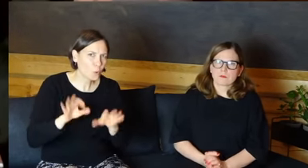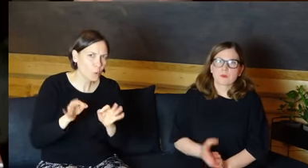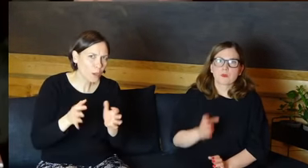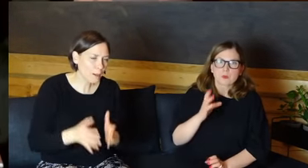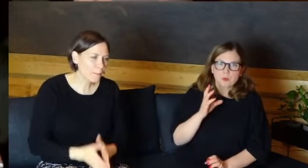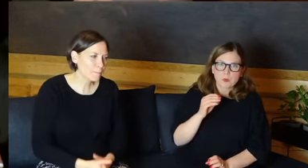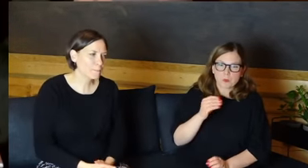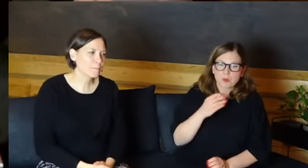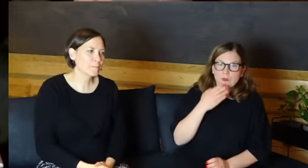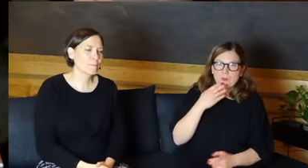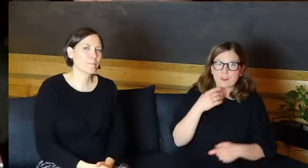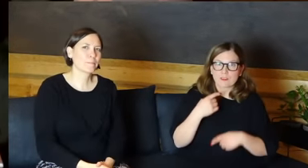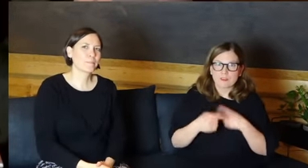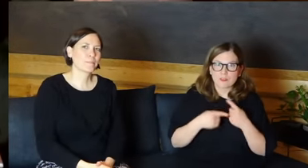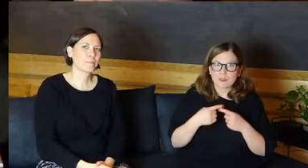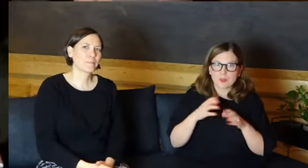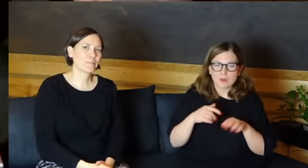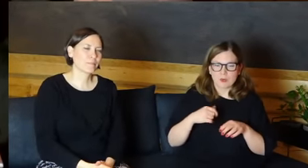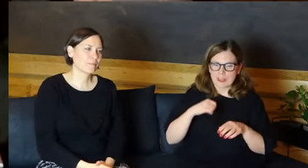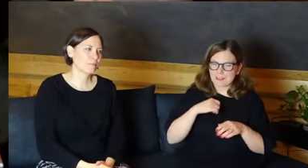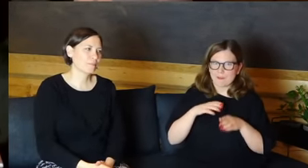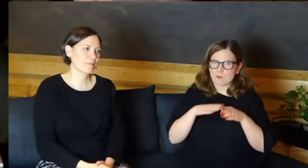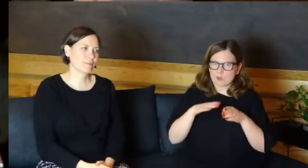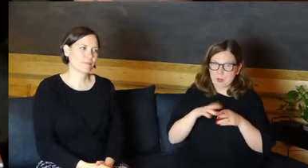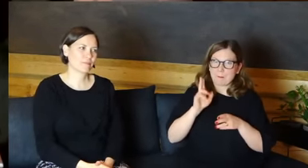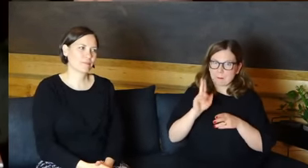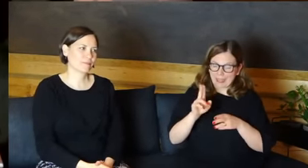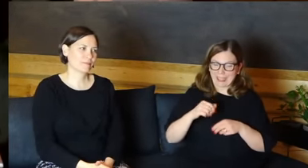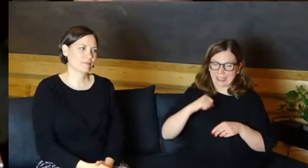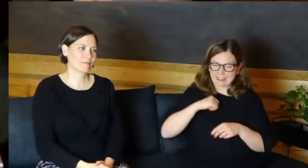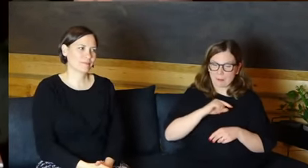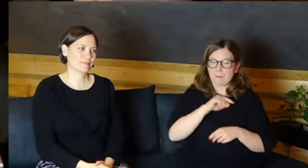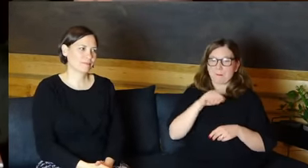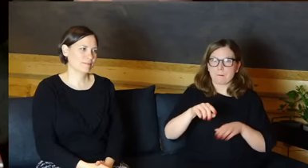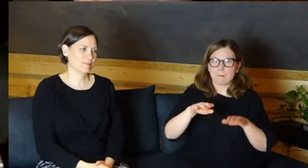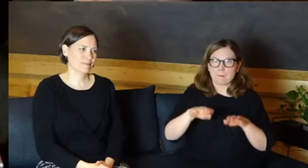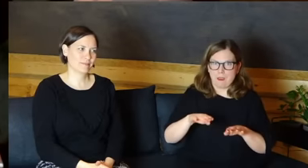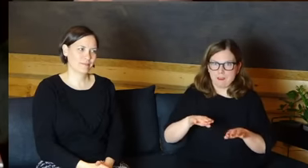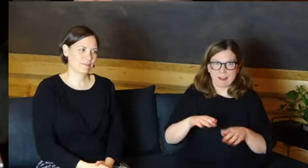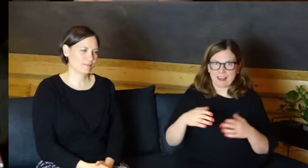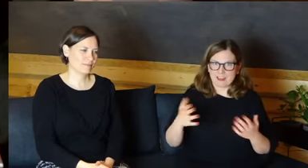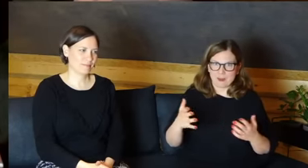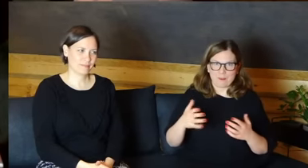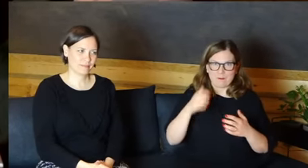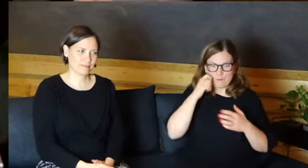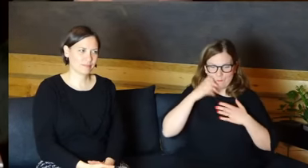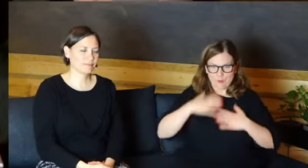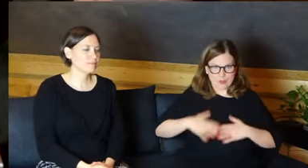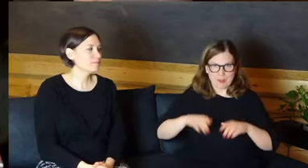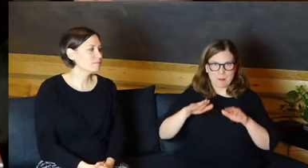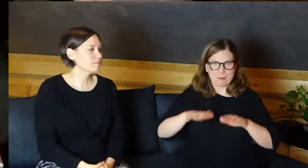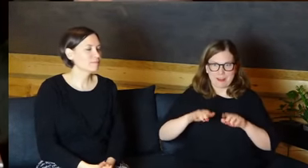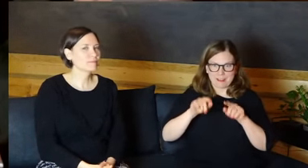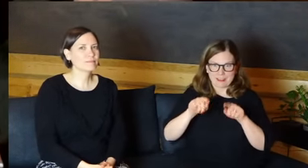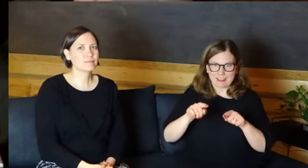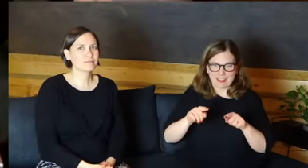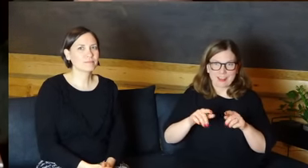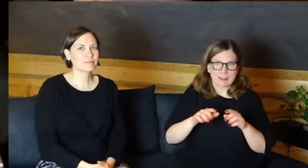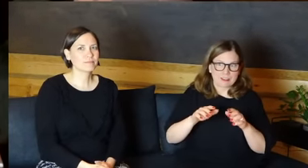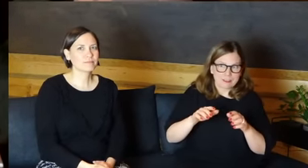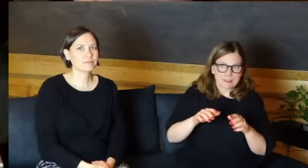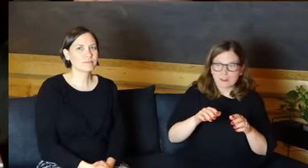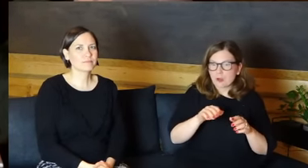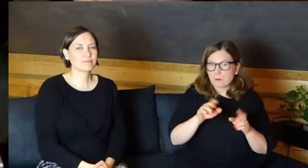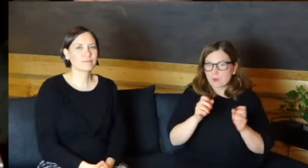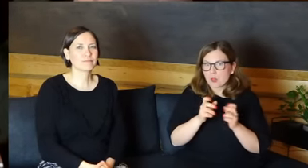mä en fyysisesti ole Jyväskylässä paikalla, niin sillä lailla en ole ehkä paras ihminen sanomaan siihen,